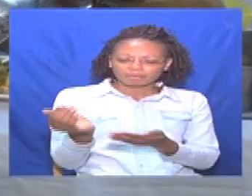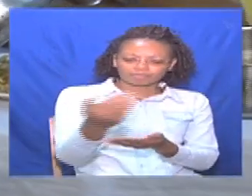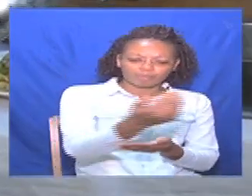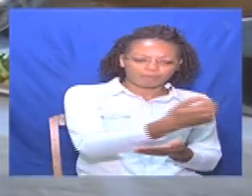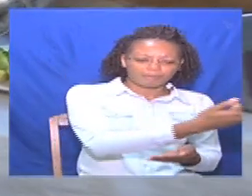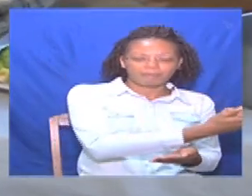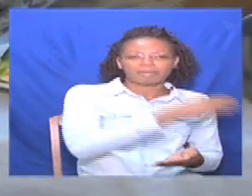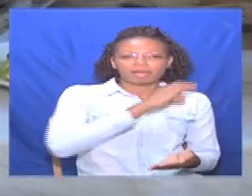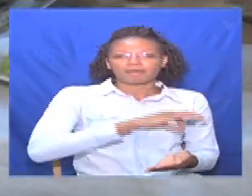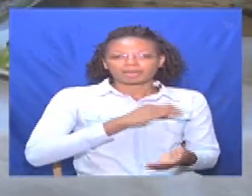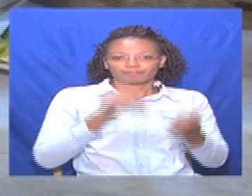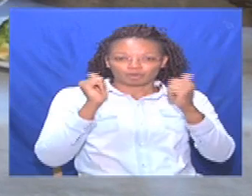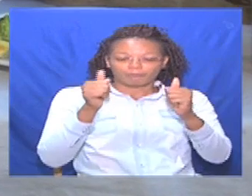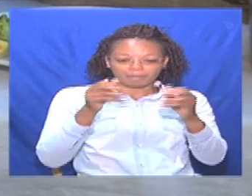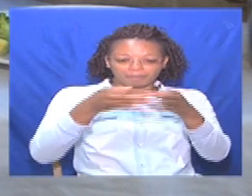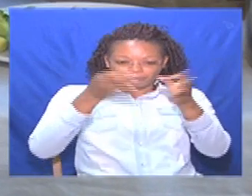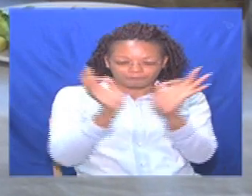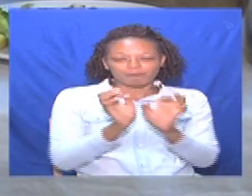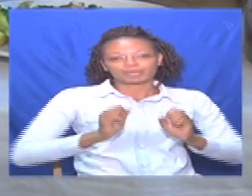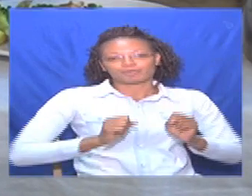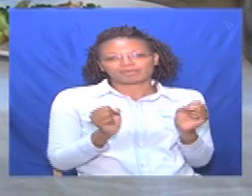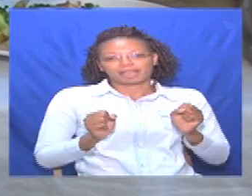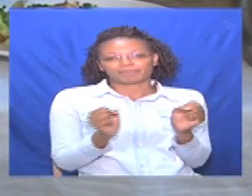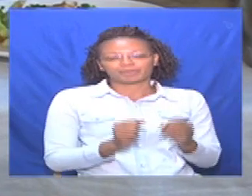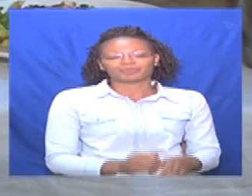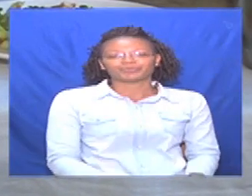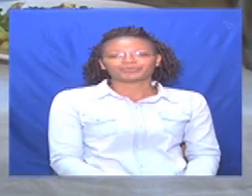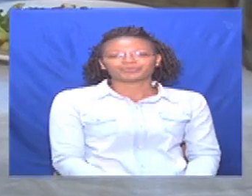mazuri. Jamii pia itafurahia.